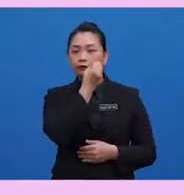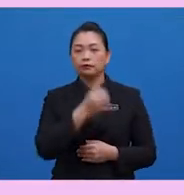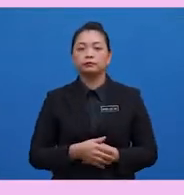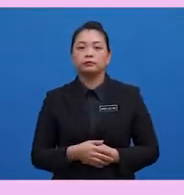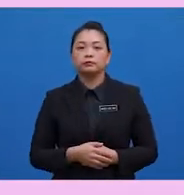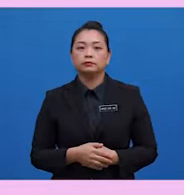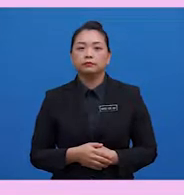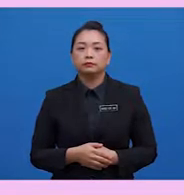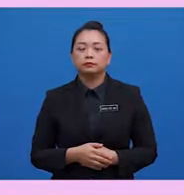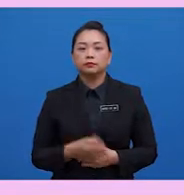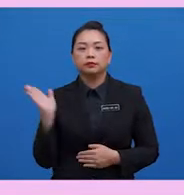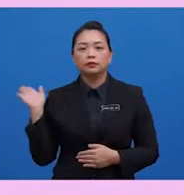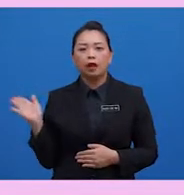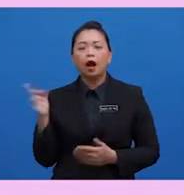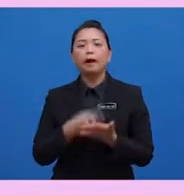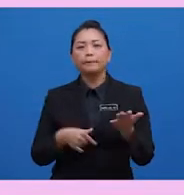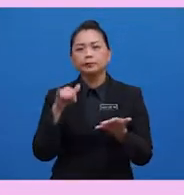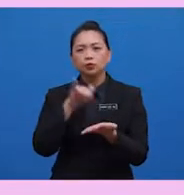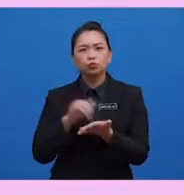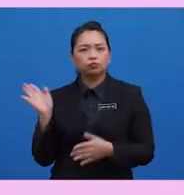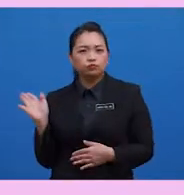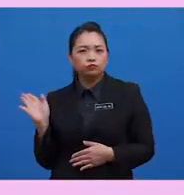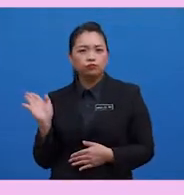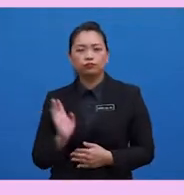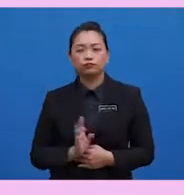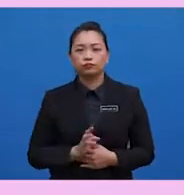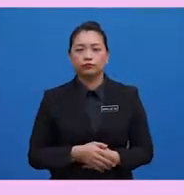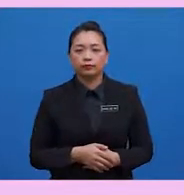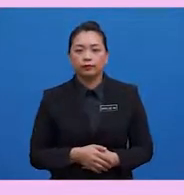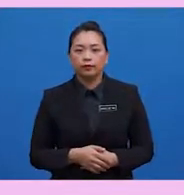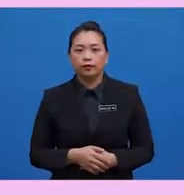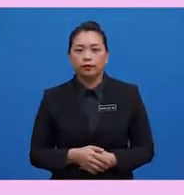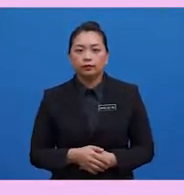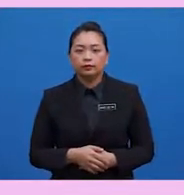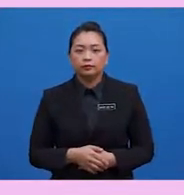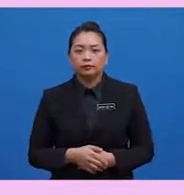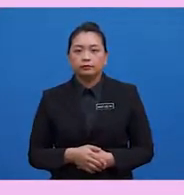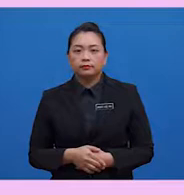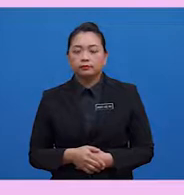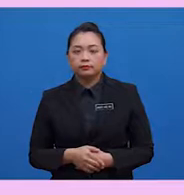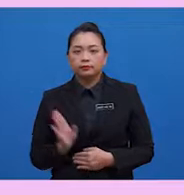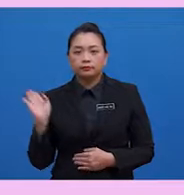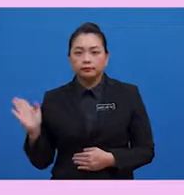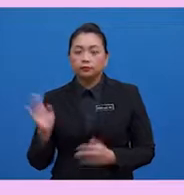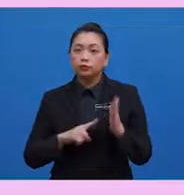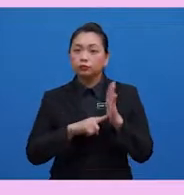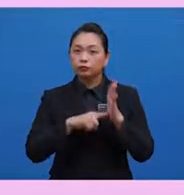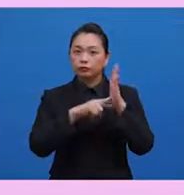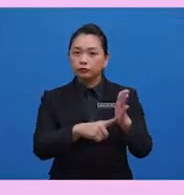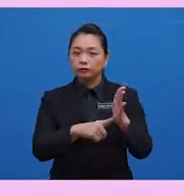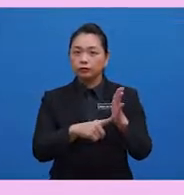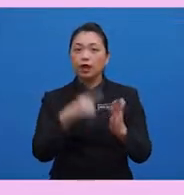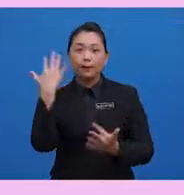Apakah fenomena yang ditunjukkan di dalam gambar? Ya, betul. Gambar menunjukkan